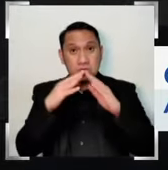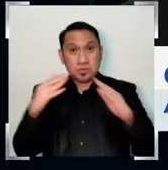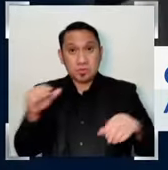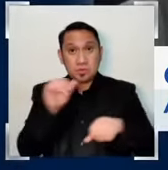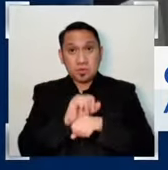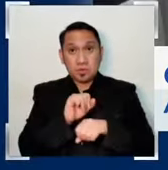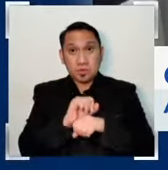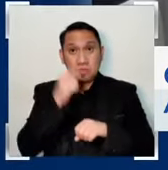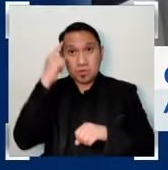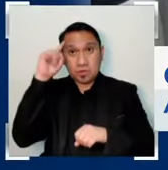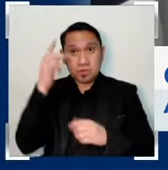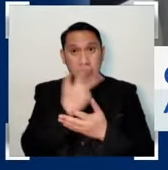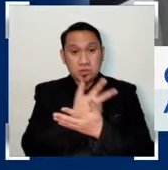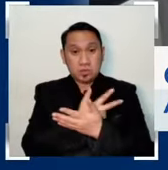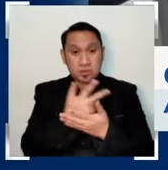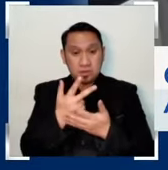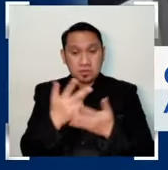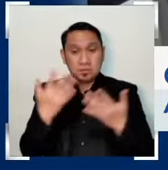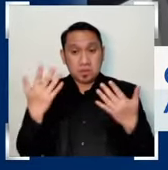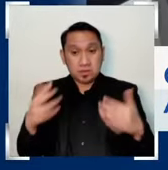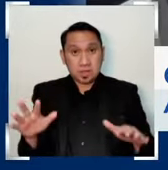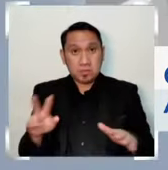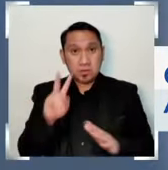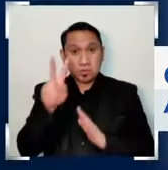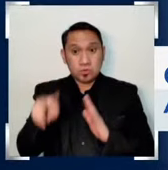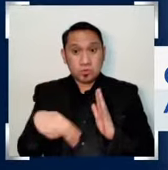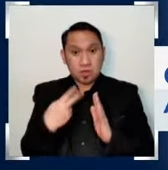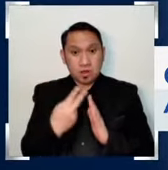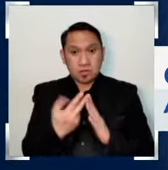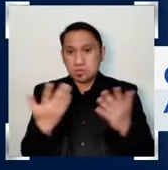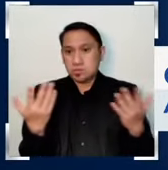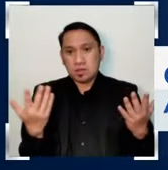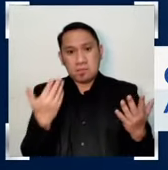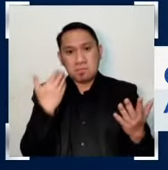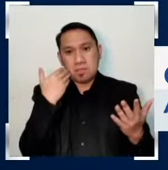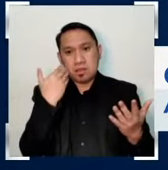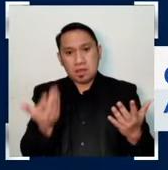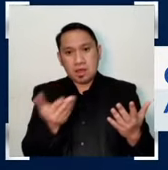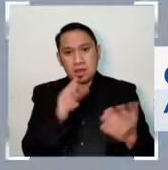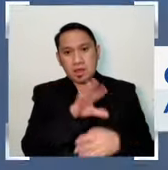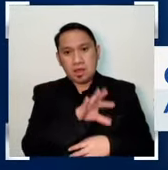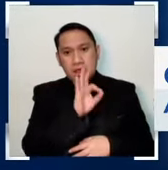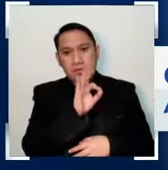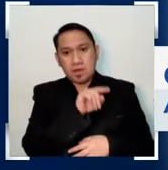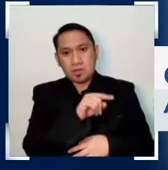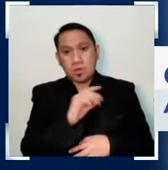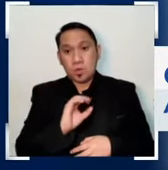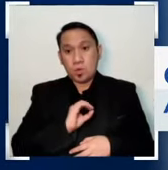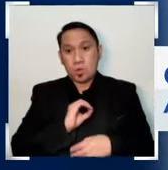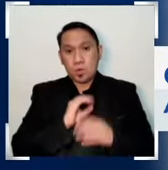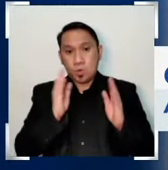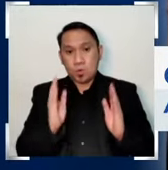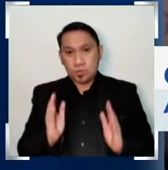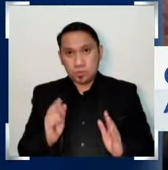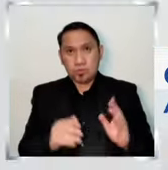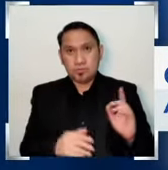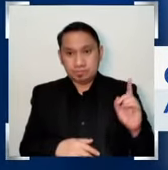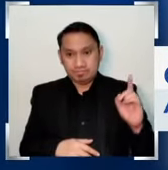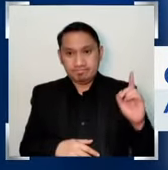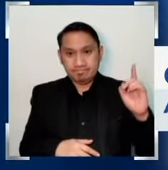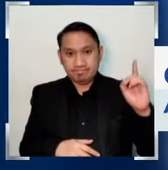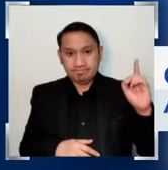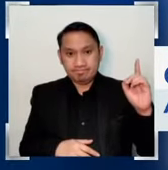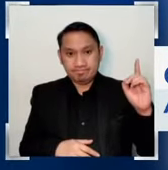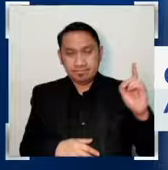3 linggo. Makalipas ang halos 2 oras, tatagpo ang wala ng buhay sa loob ng bahay ang may-aring si Felicitas Bing Policarpio